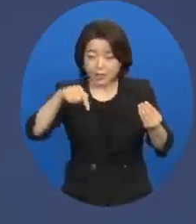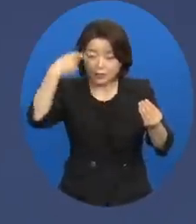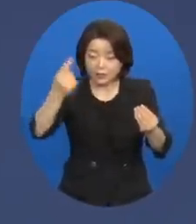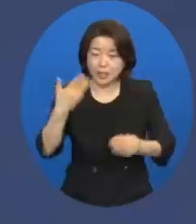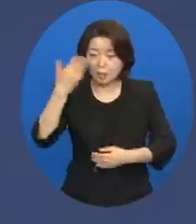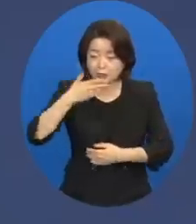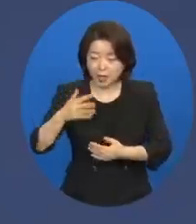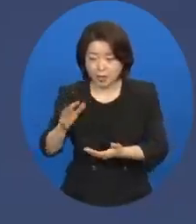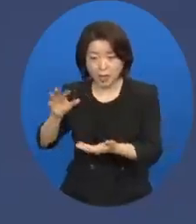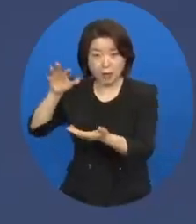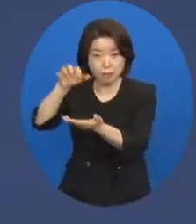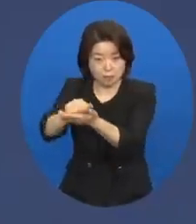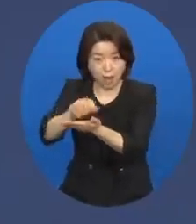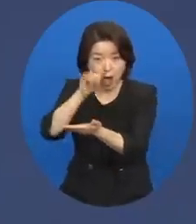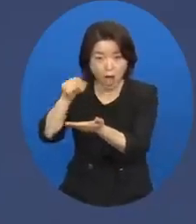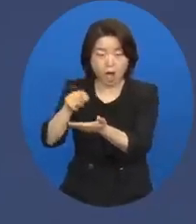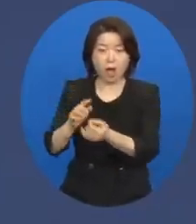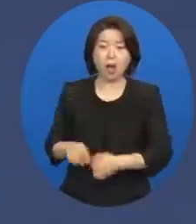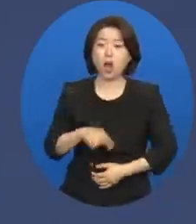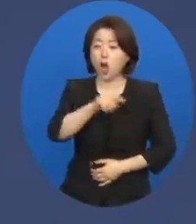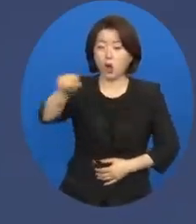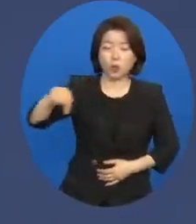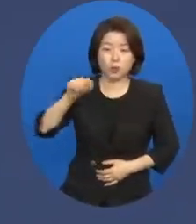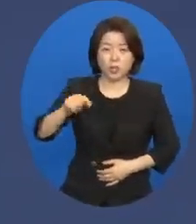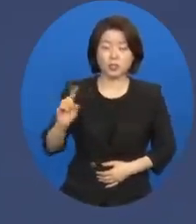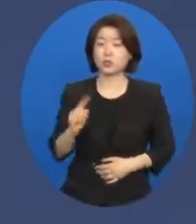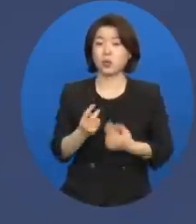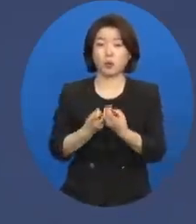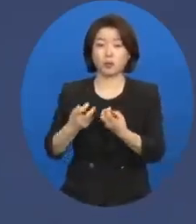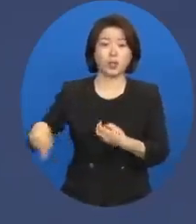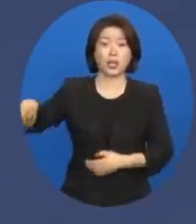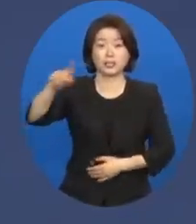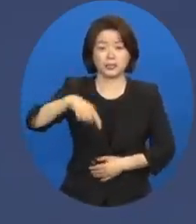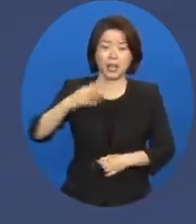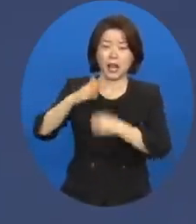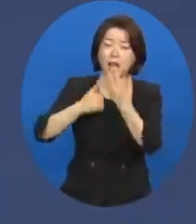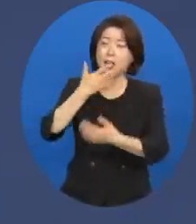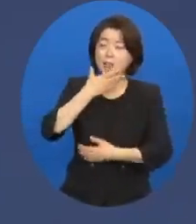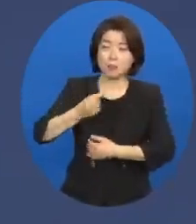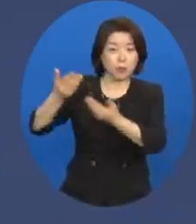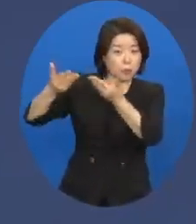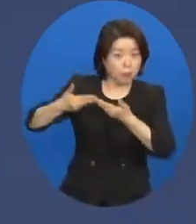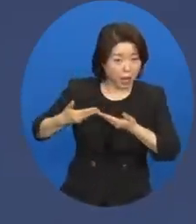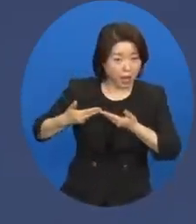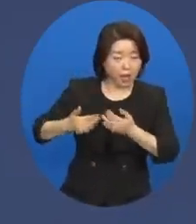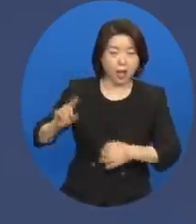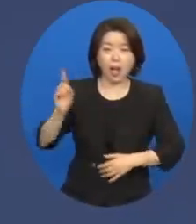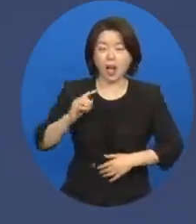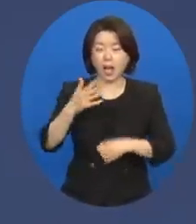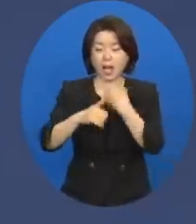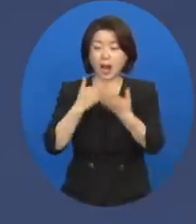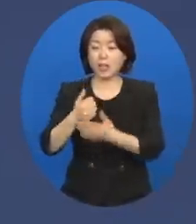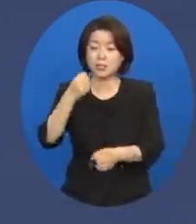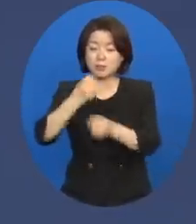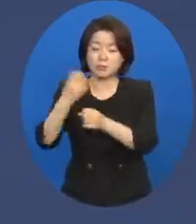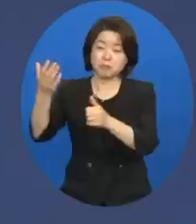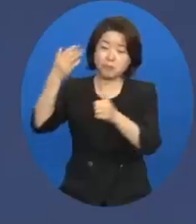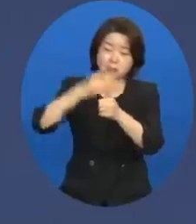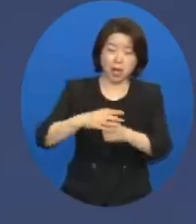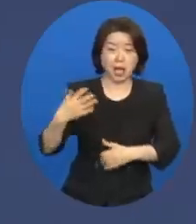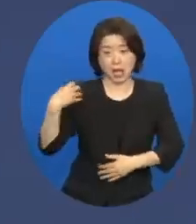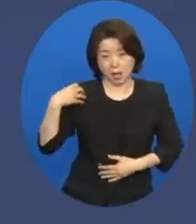들어갔어요. 그리고 가나안에 들어가서 어떻게 그들이 하나님의 복을 받으며 하나님의 지어진 사명을